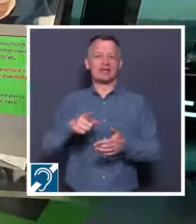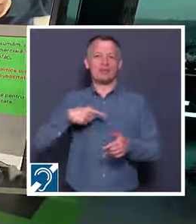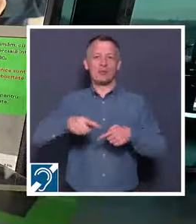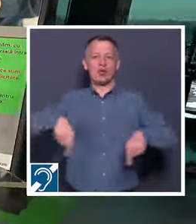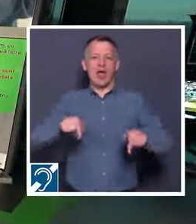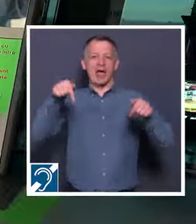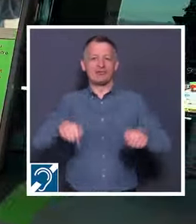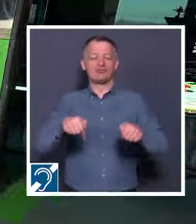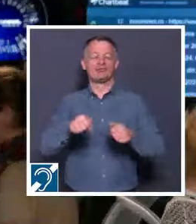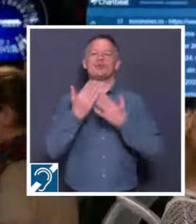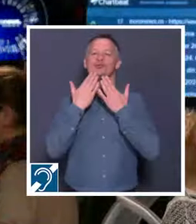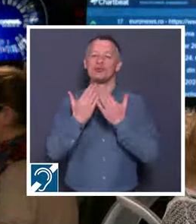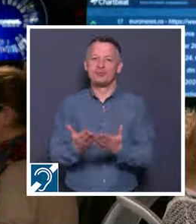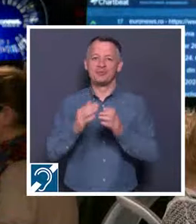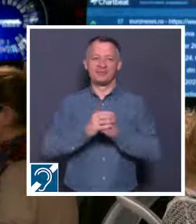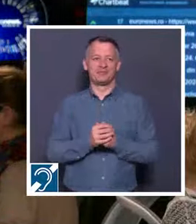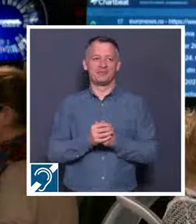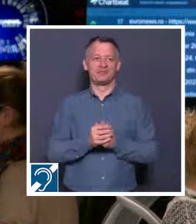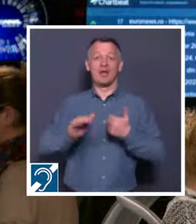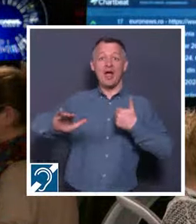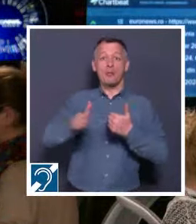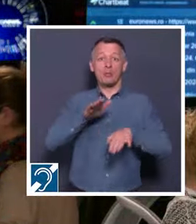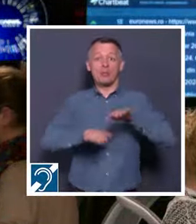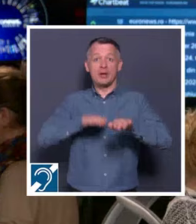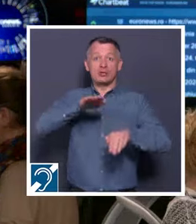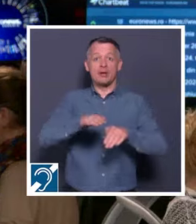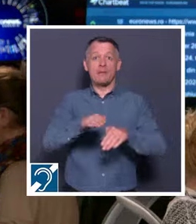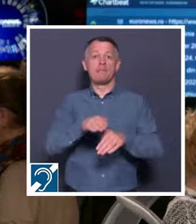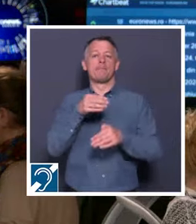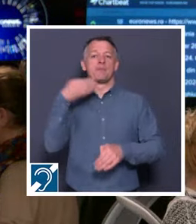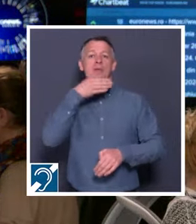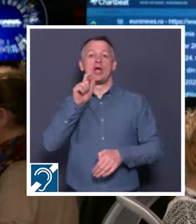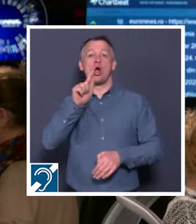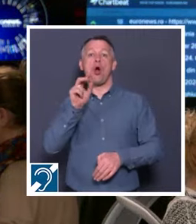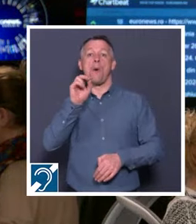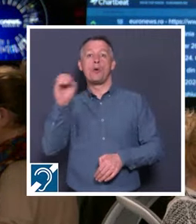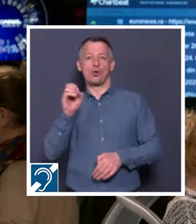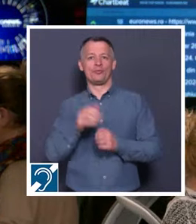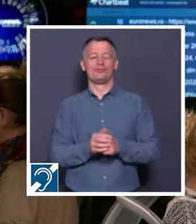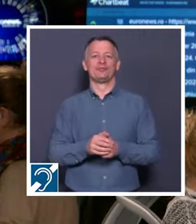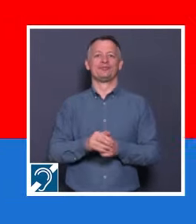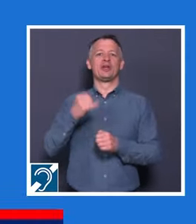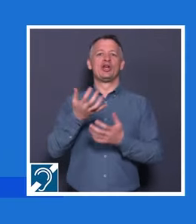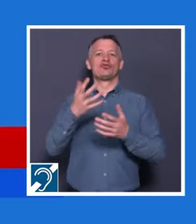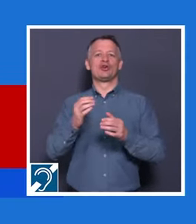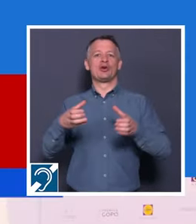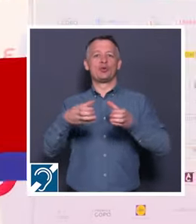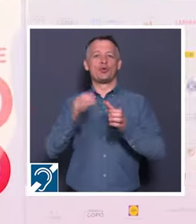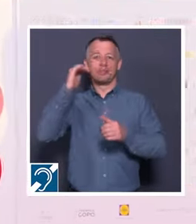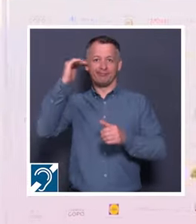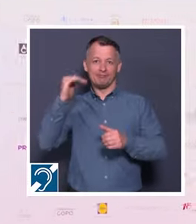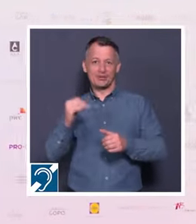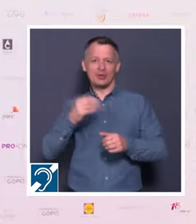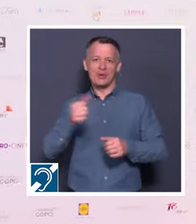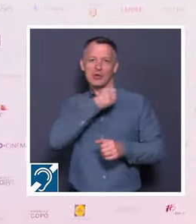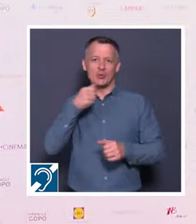Radu. Mulțumim. Ne apropiem cu pași repezi de premiile GOPO, Oscarurile românești. La ce categorie este cea mai dură